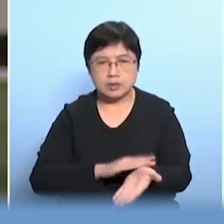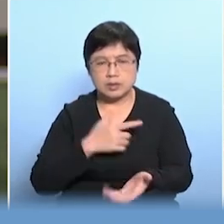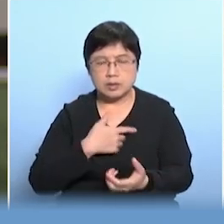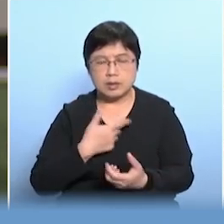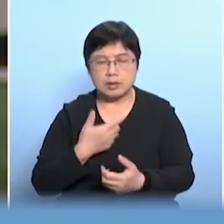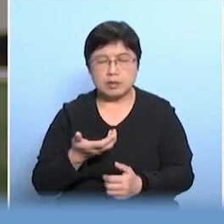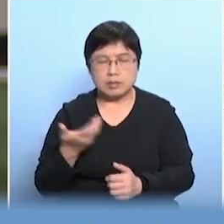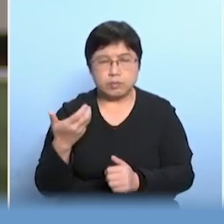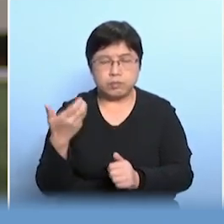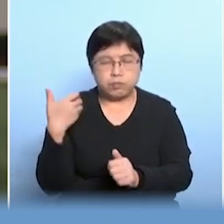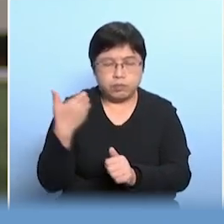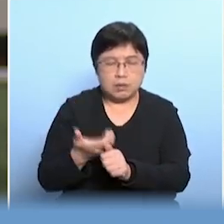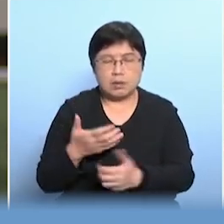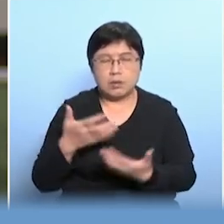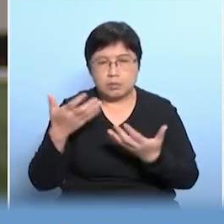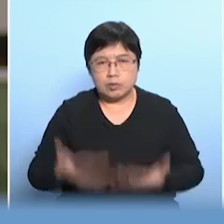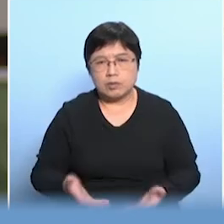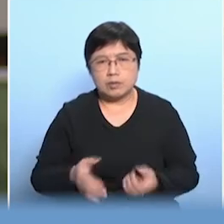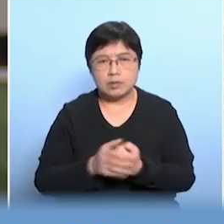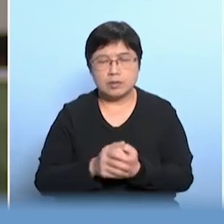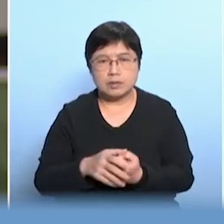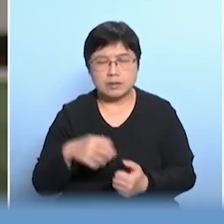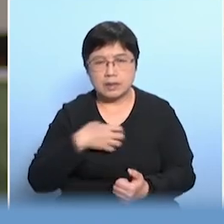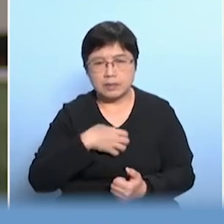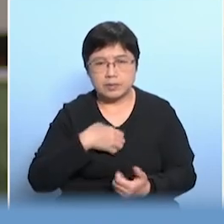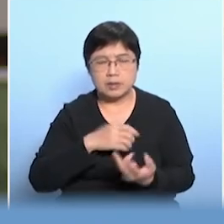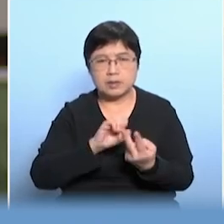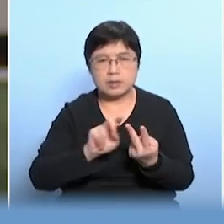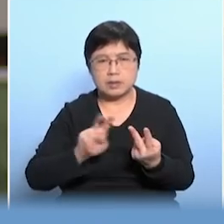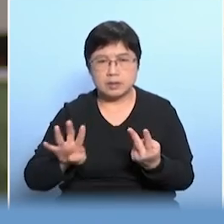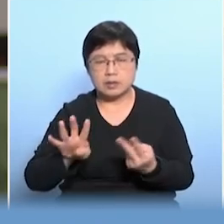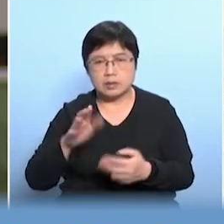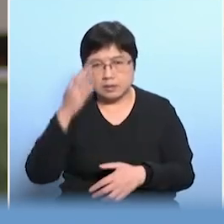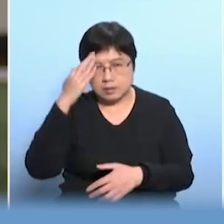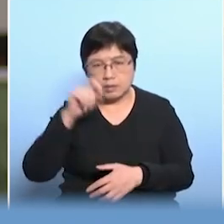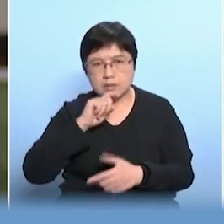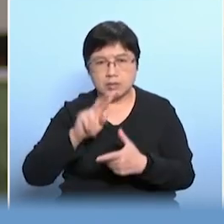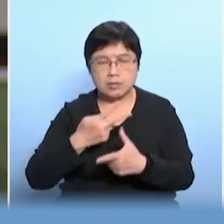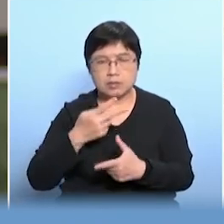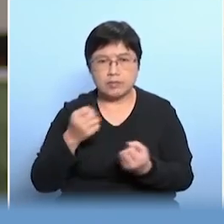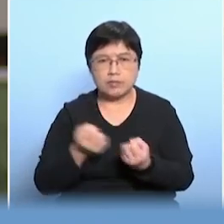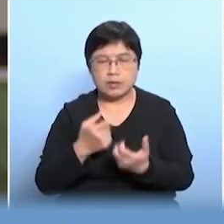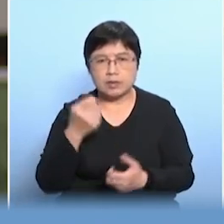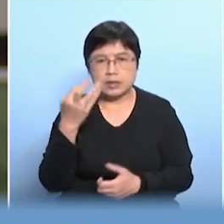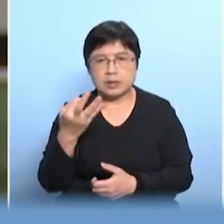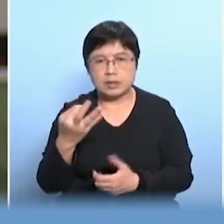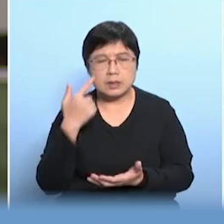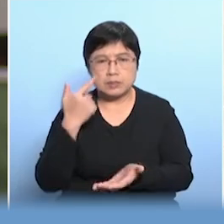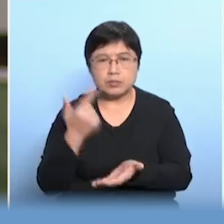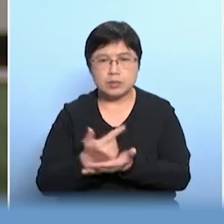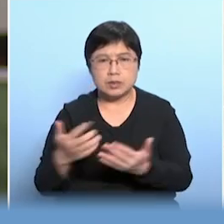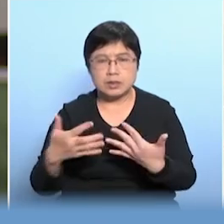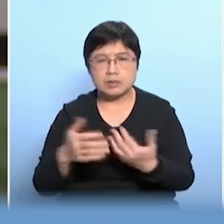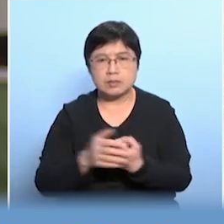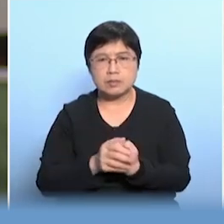的沉重負擔。更令人憂慮的是，在2024年頭已經是兩個月已經發生了3宗的嚴重